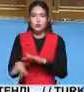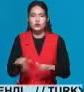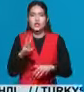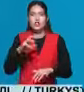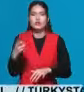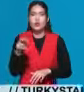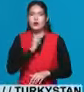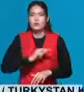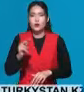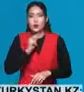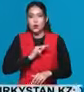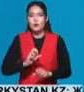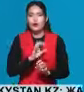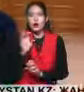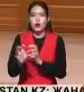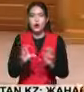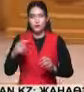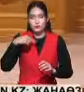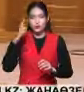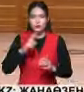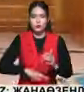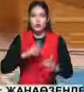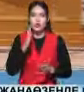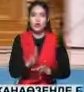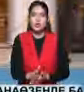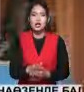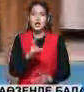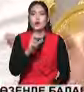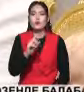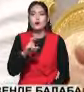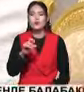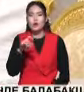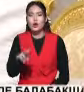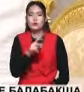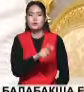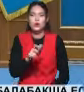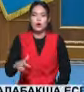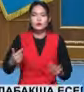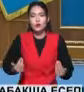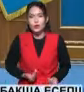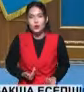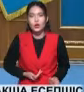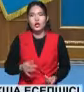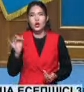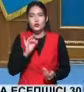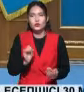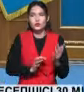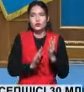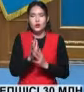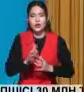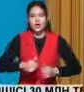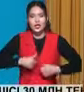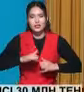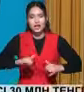жасалған қамқорлық деп түсінеміз. Мұрат Бесенғалиев көп жылдан бері халқымыздың өнерін дәріптеп, одан әрі өсіп өркендеуіне